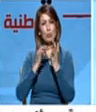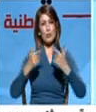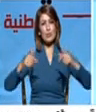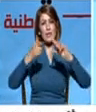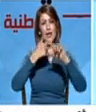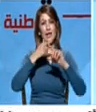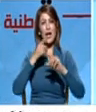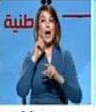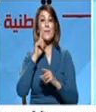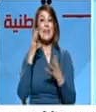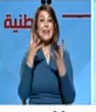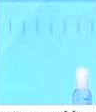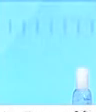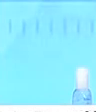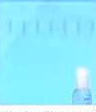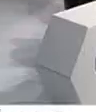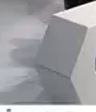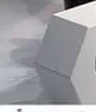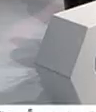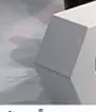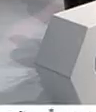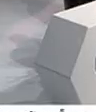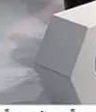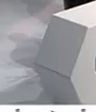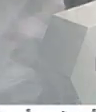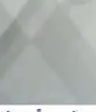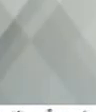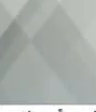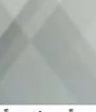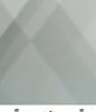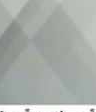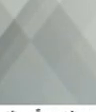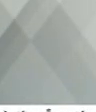لامتناعها وتفيد ام